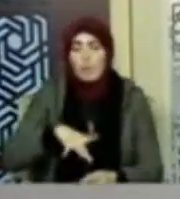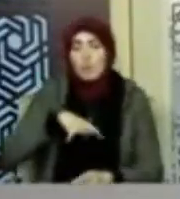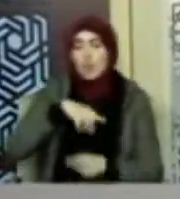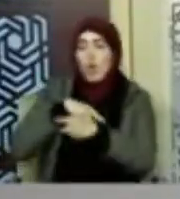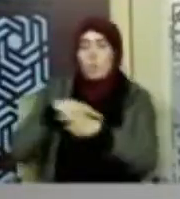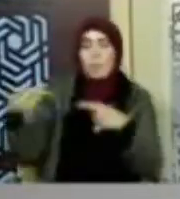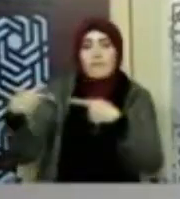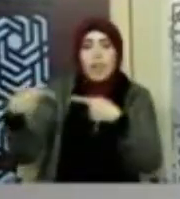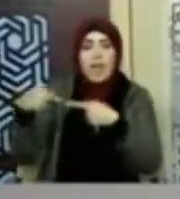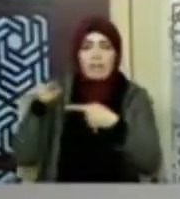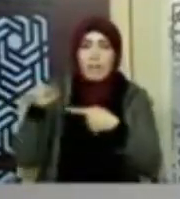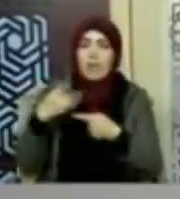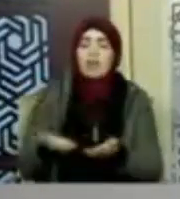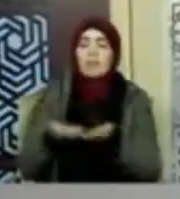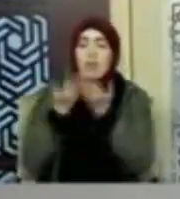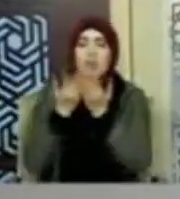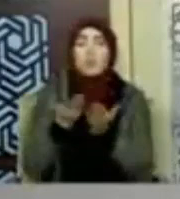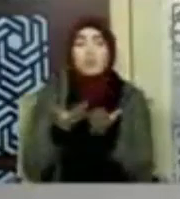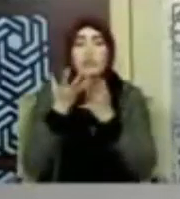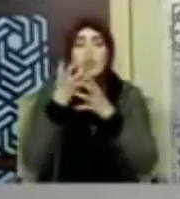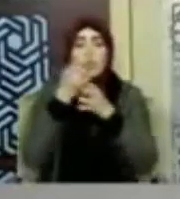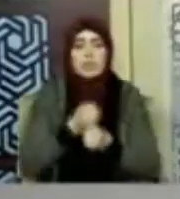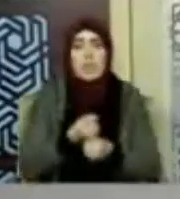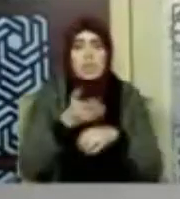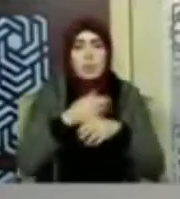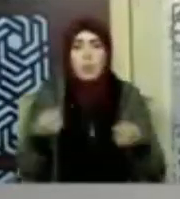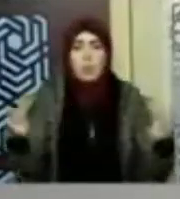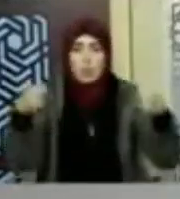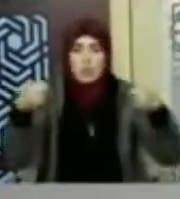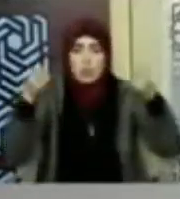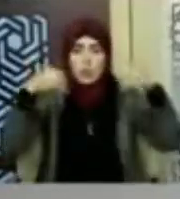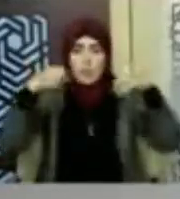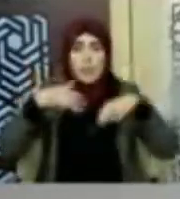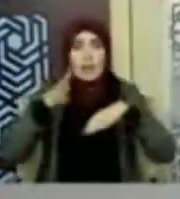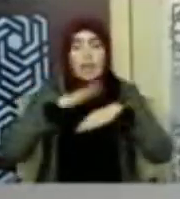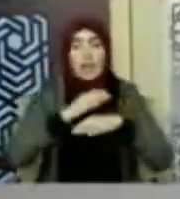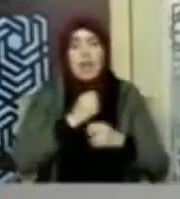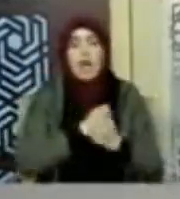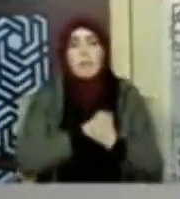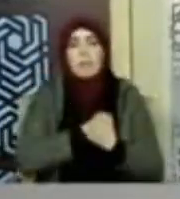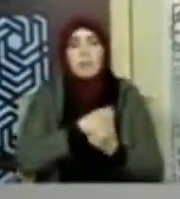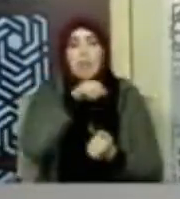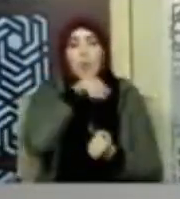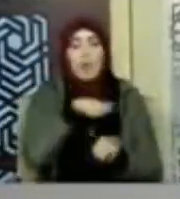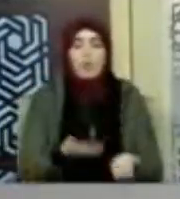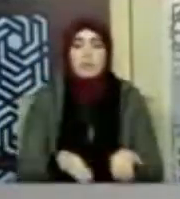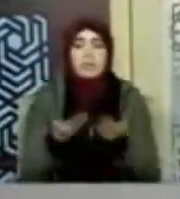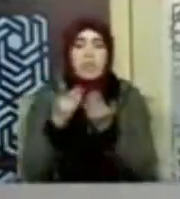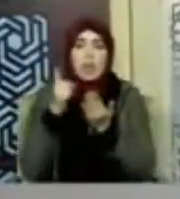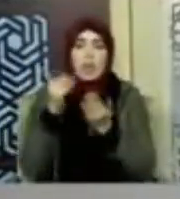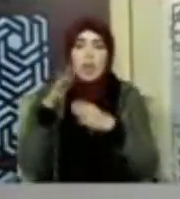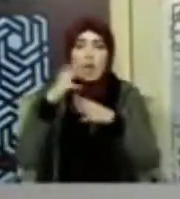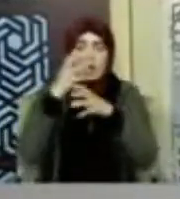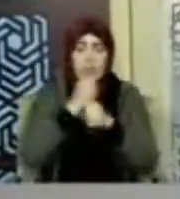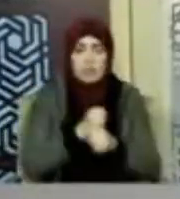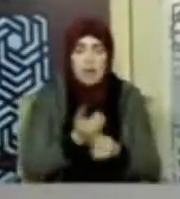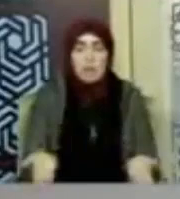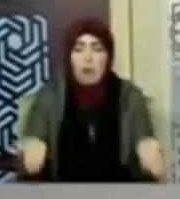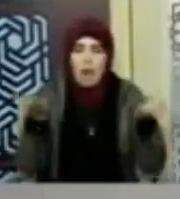رب العالمين. وصل اللهم وسلم وزد وبارك على حبيبنا محمد صلى الله عليه وسلم. ويا عبد